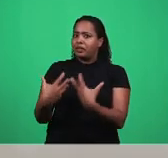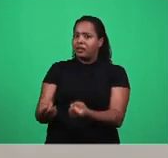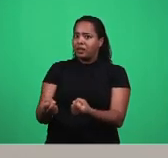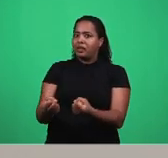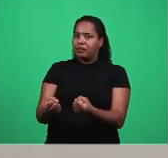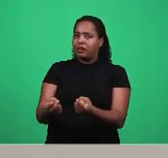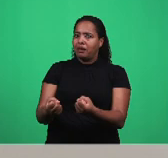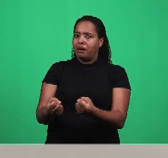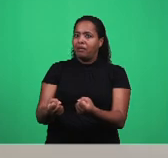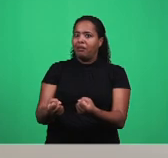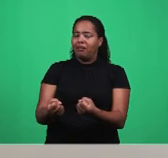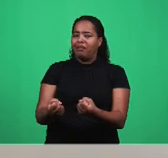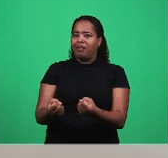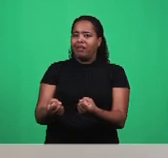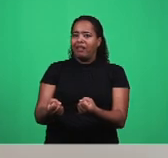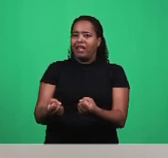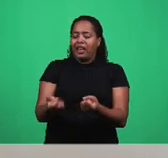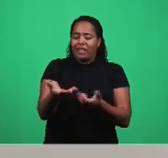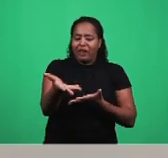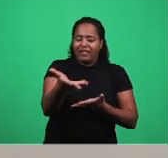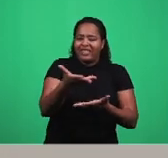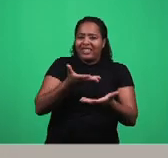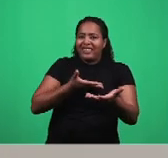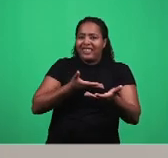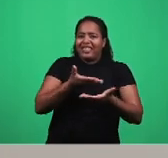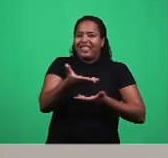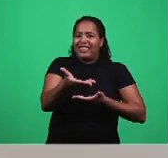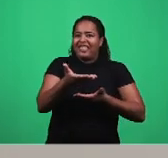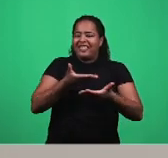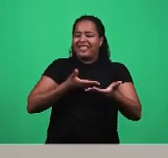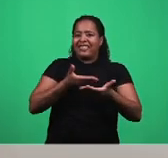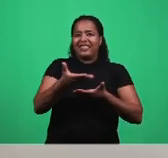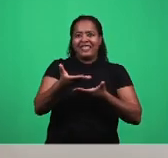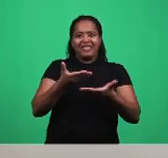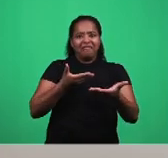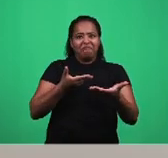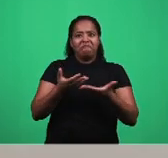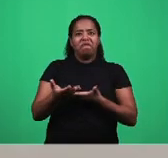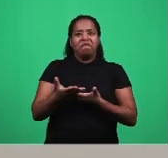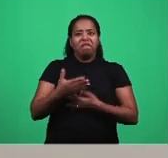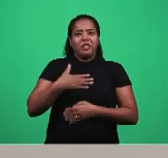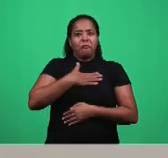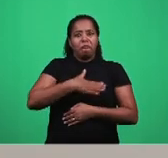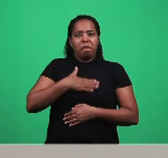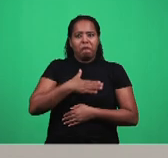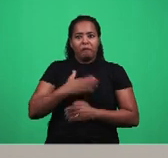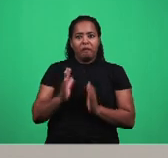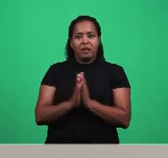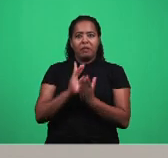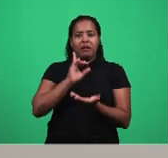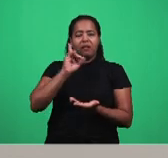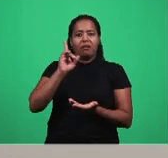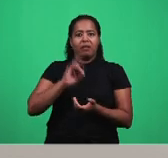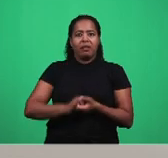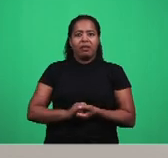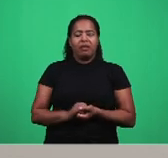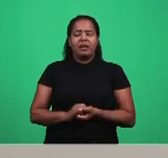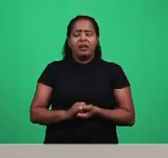pas perdre des sympathisants par la parole. Regardez qu'est-ce qu'il nous dit ici. Il fait une observation ici dans le